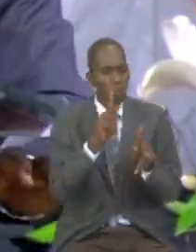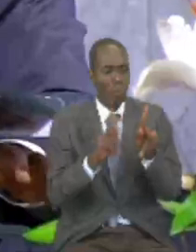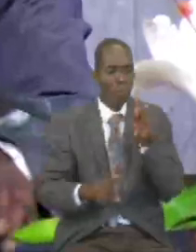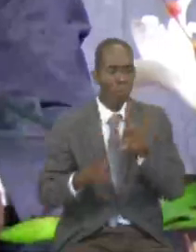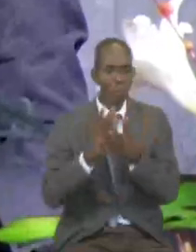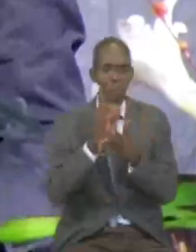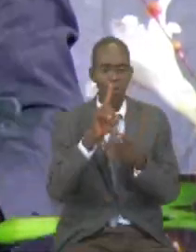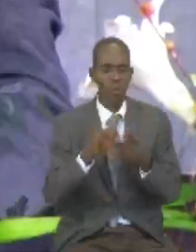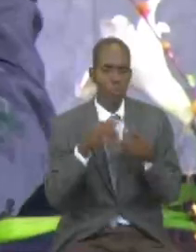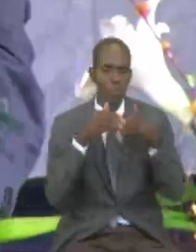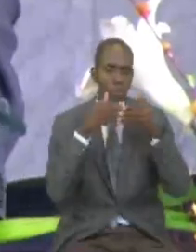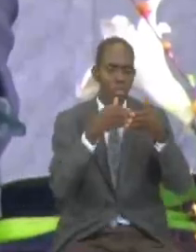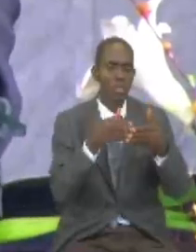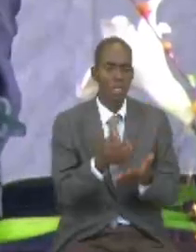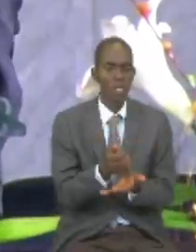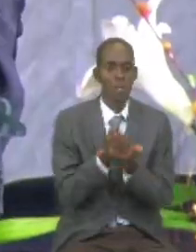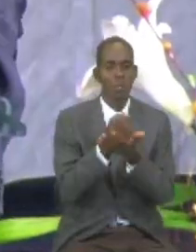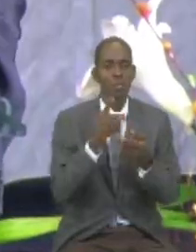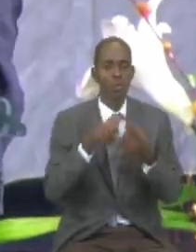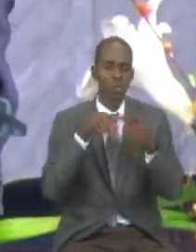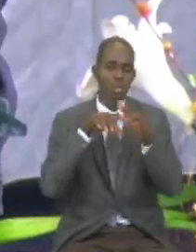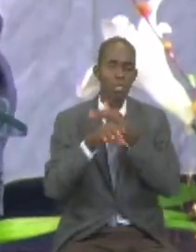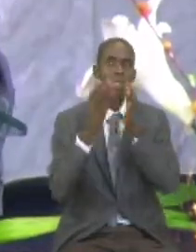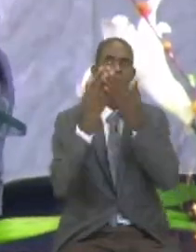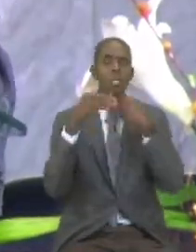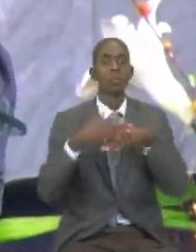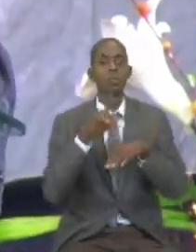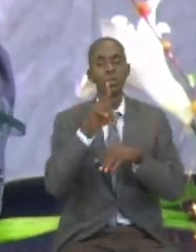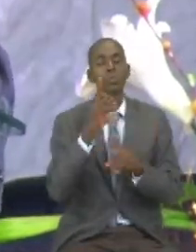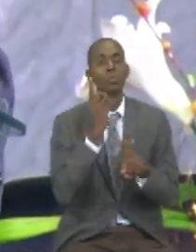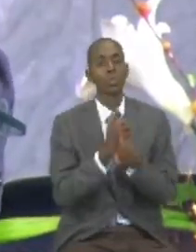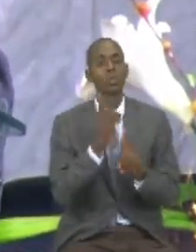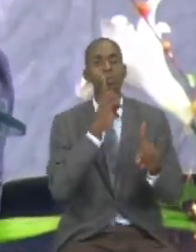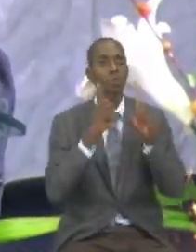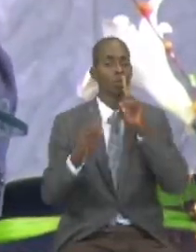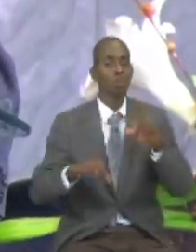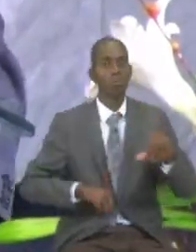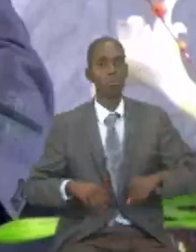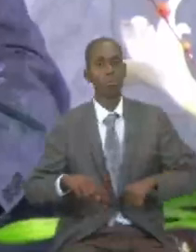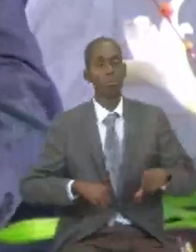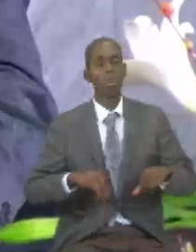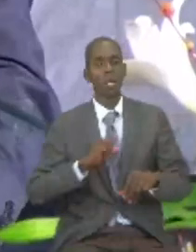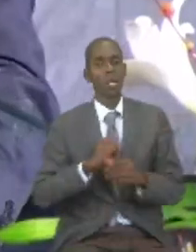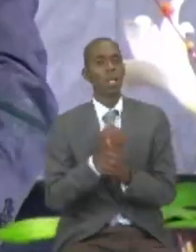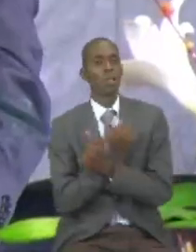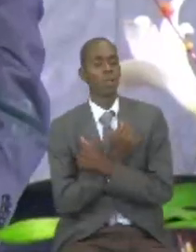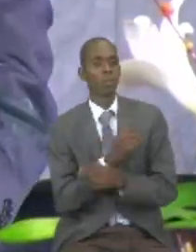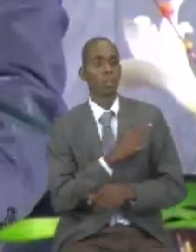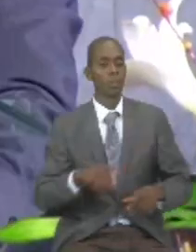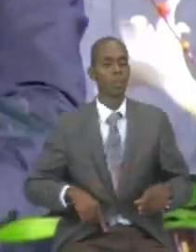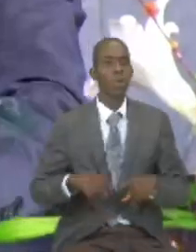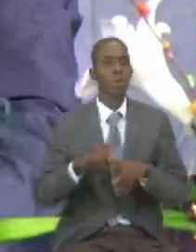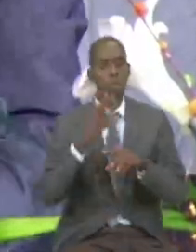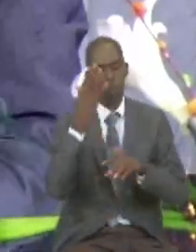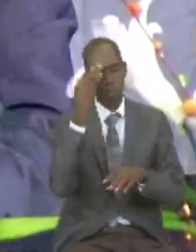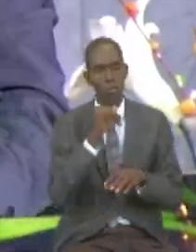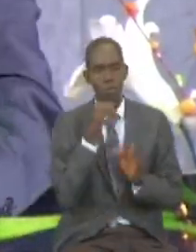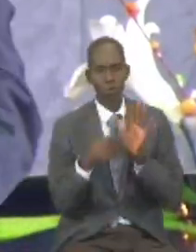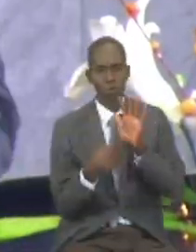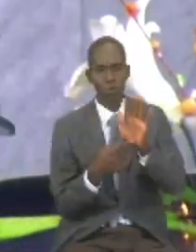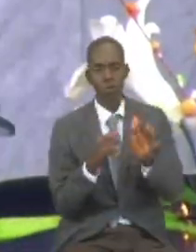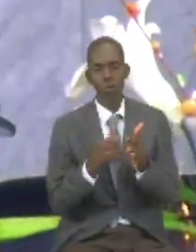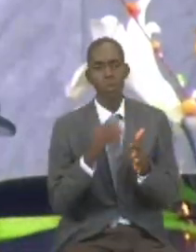conduise, que quelqu'un les dirige au royaume. J'aime le Seigneur, j'aime le Seigneur. Montre-le par la vie que tu mènes. Peux-tu